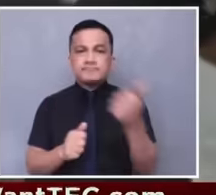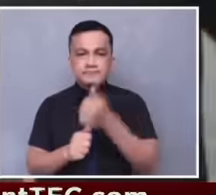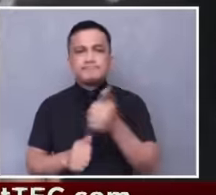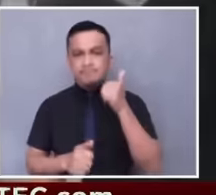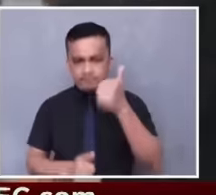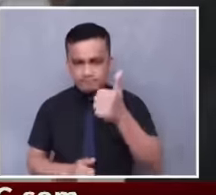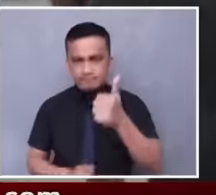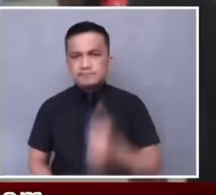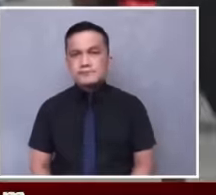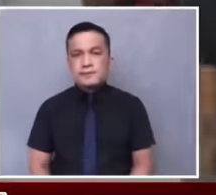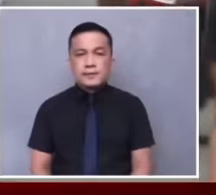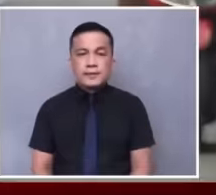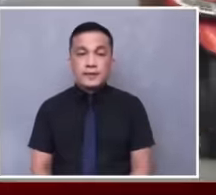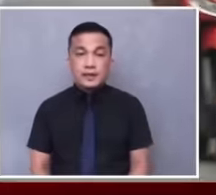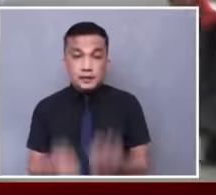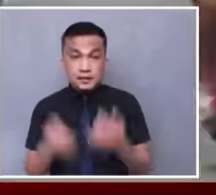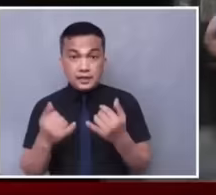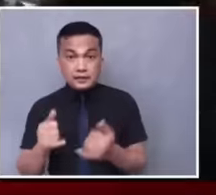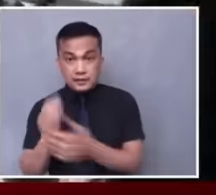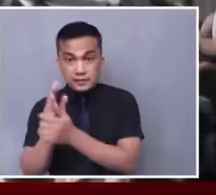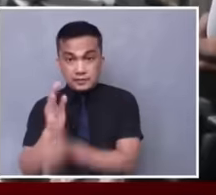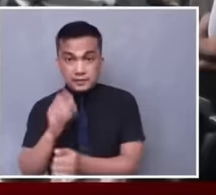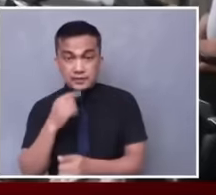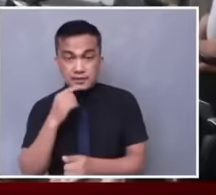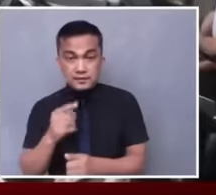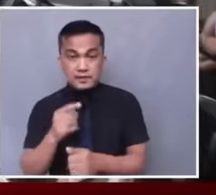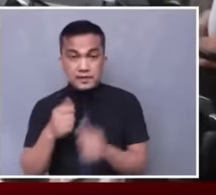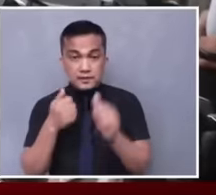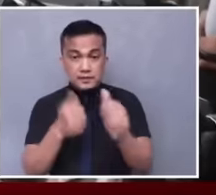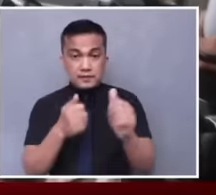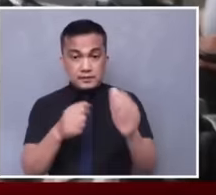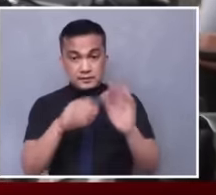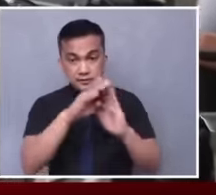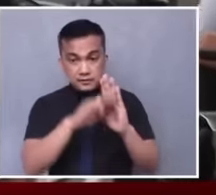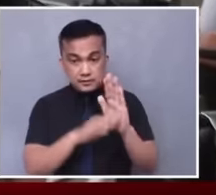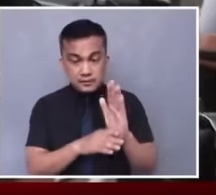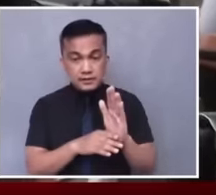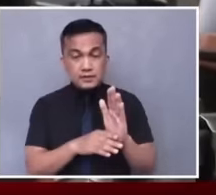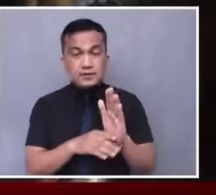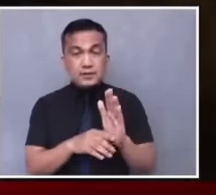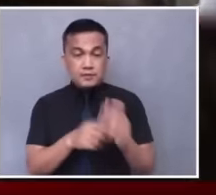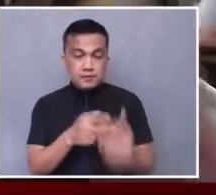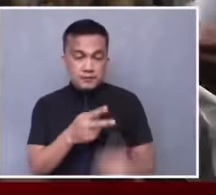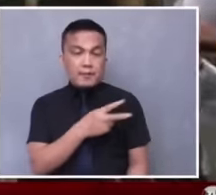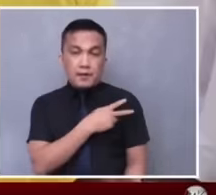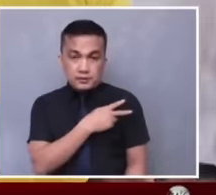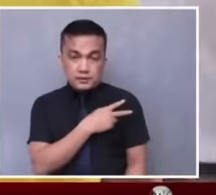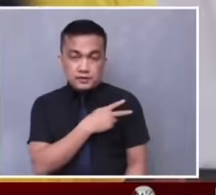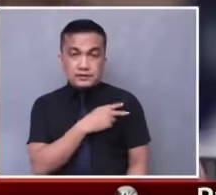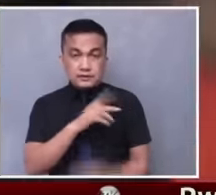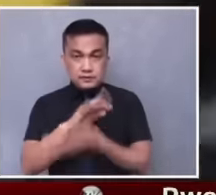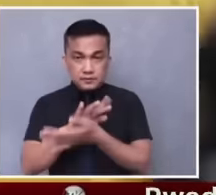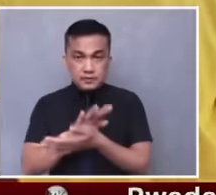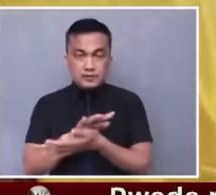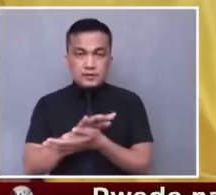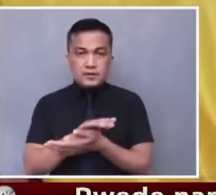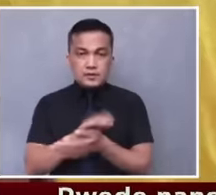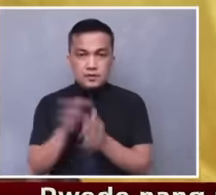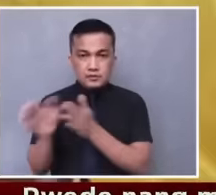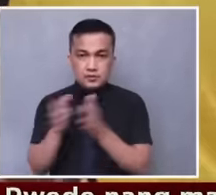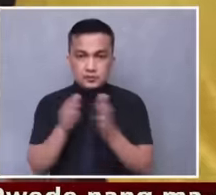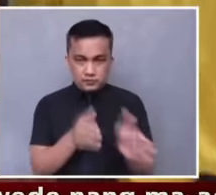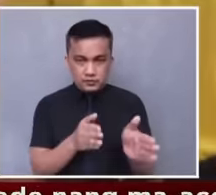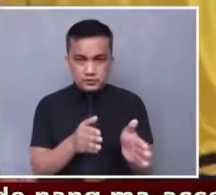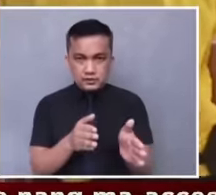ngayon, ayon sa mga eksperto, pagsunod sa health protocols at pagpapabakuna laban sa COVID-19 ang mga paraan, hindi lang